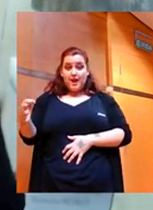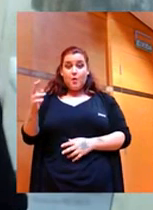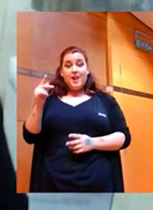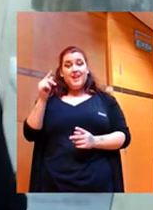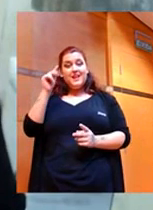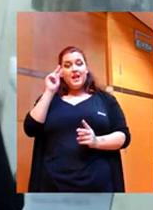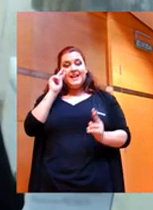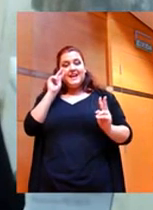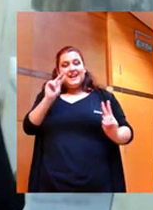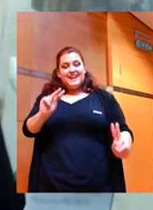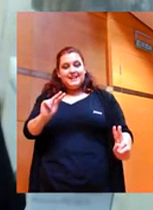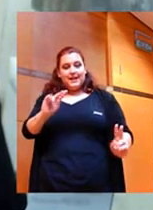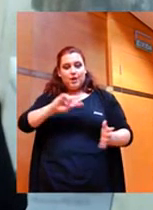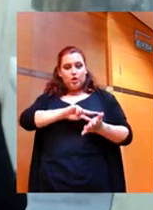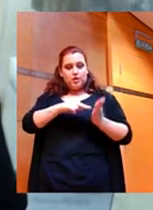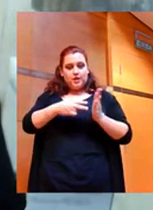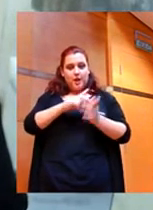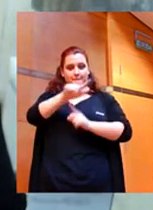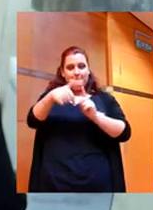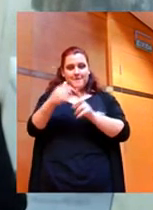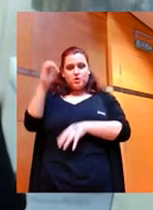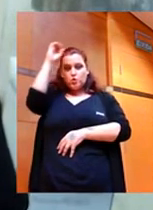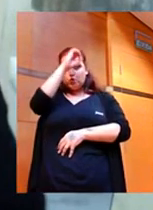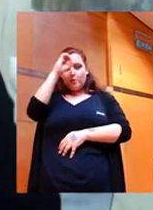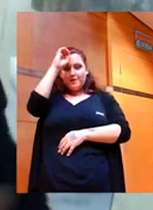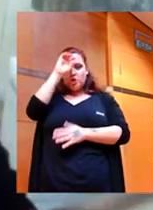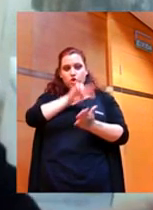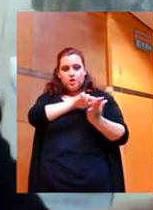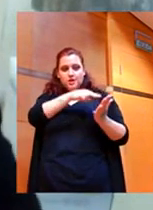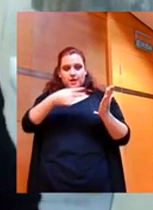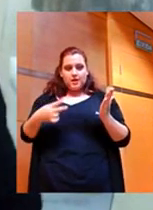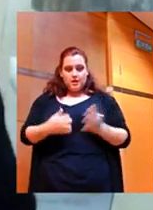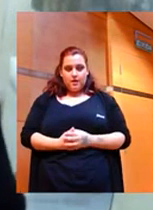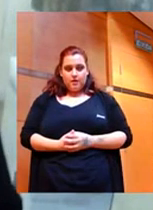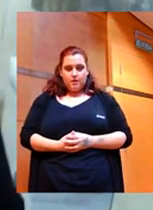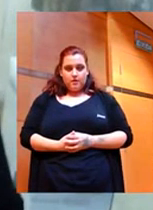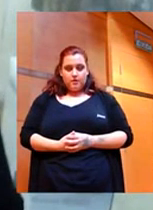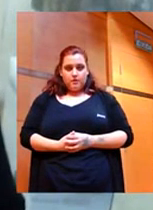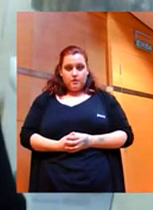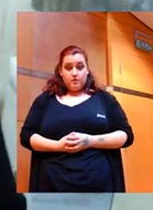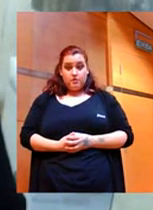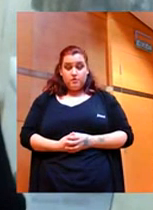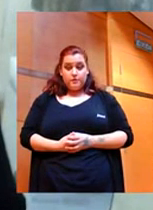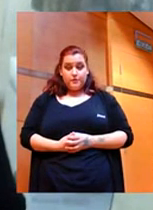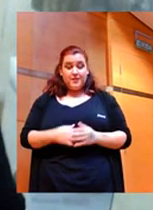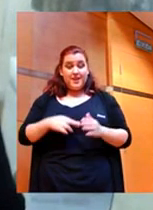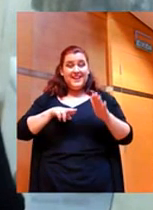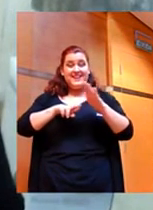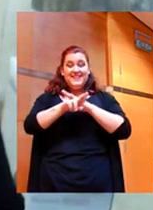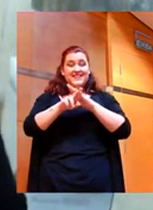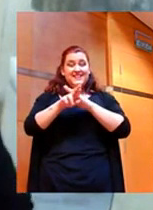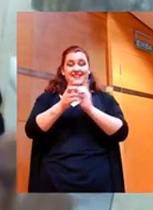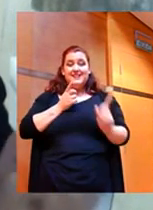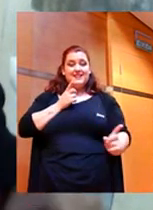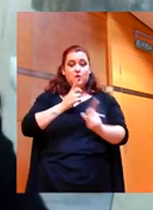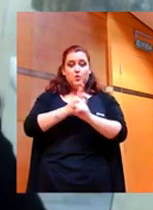sinó la seva opinió tècnica, que la volcarem, que no ha hagut ningún recurso a ninguna qüestió